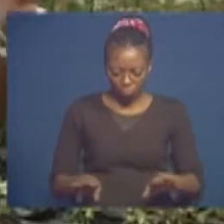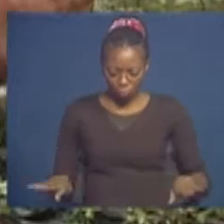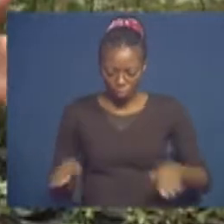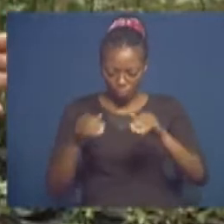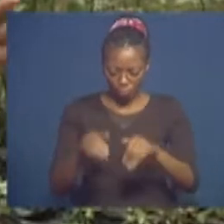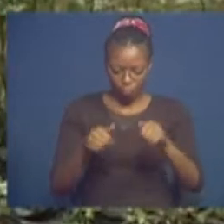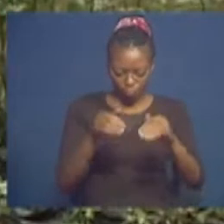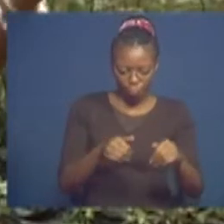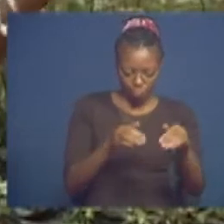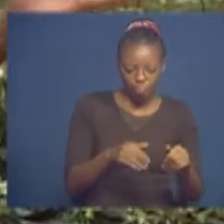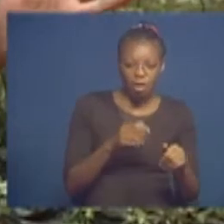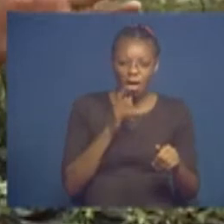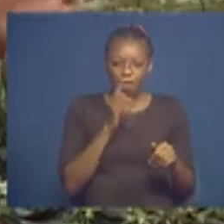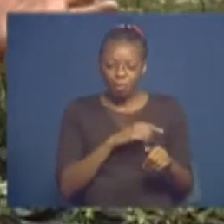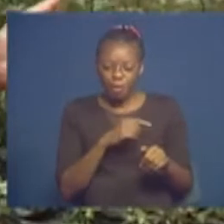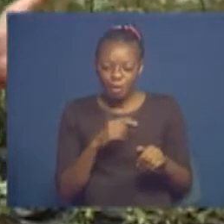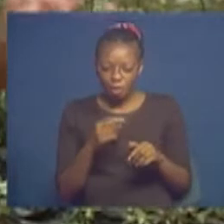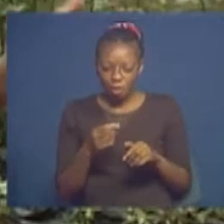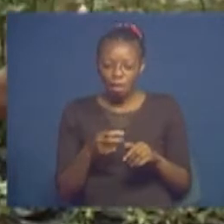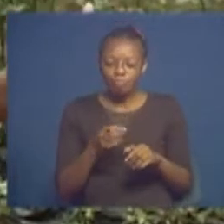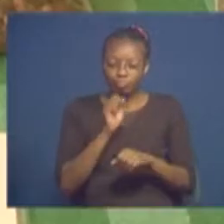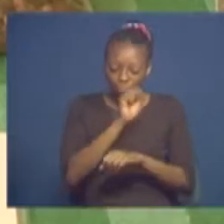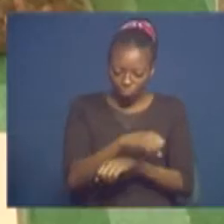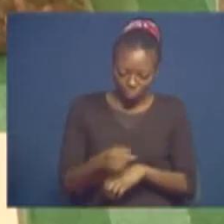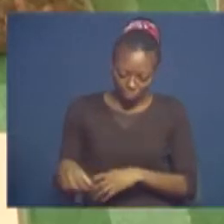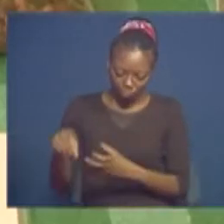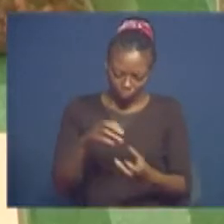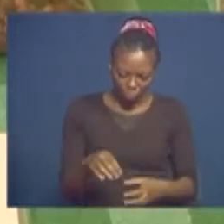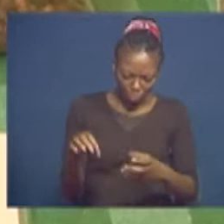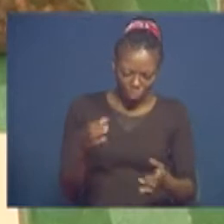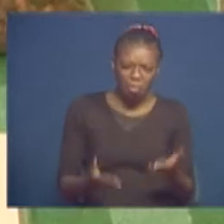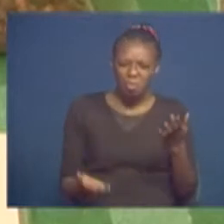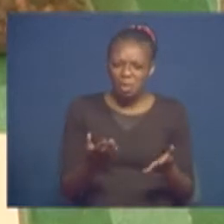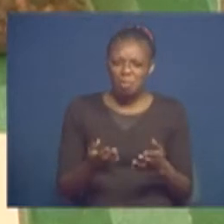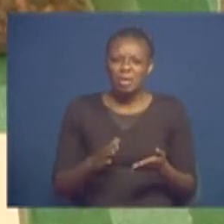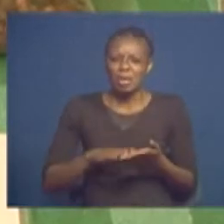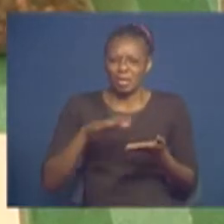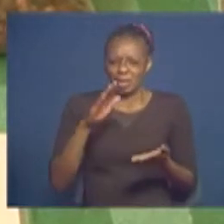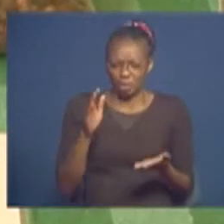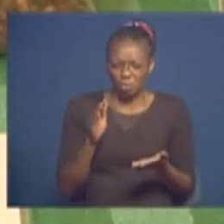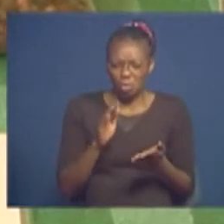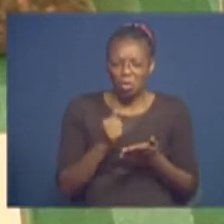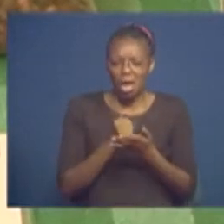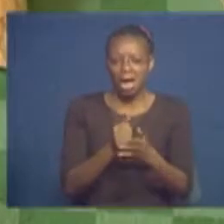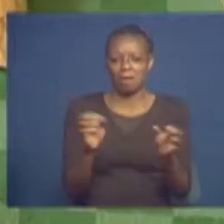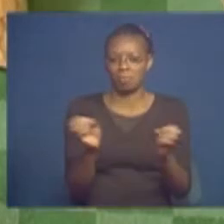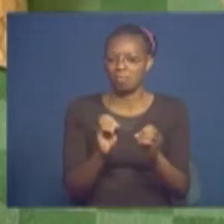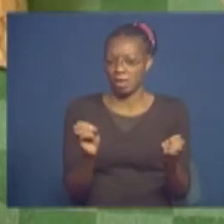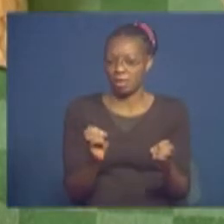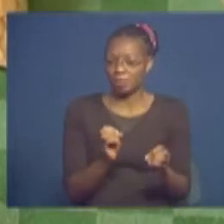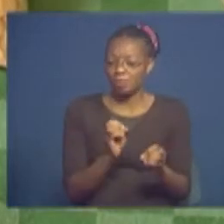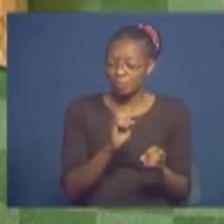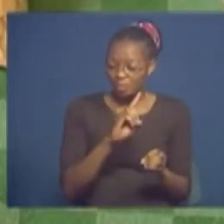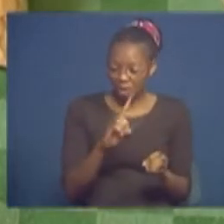the quality ina compromiseiwa na ile fertilizer tunaweka. Lakini kumbuka kwamba ili mbegu idhibitishwe kuwa mwafaka baada